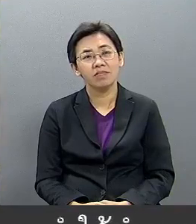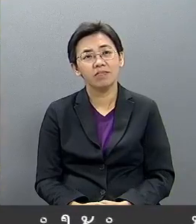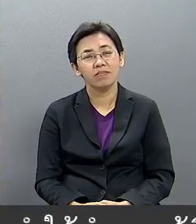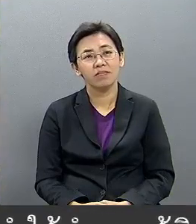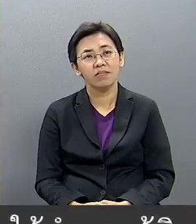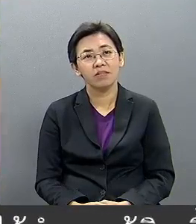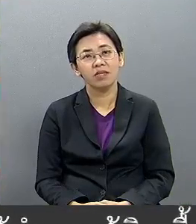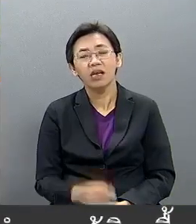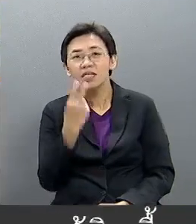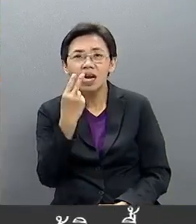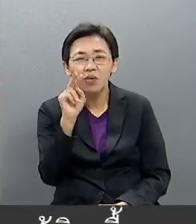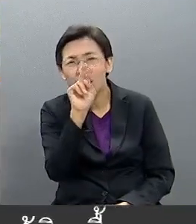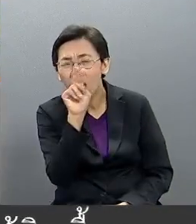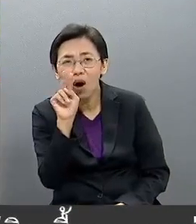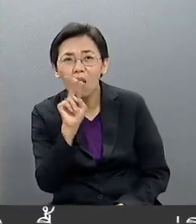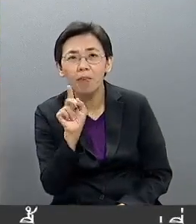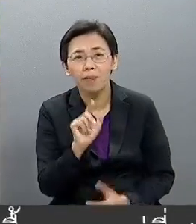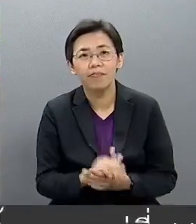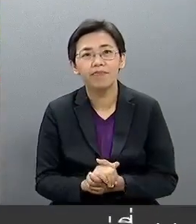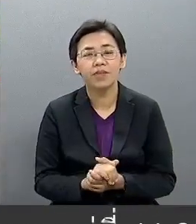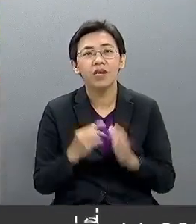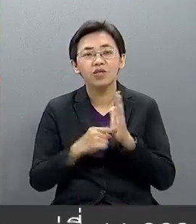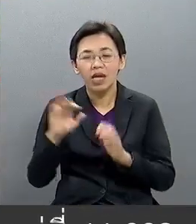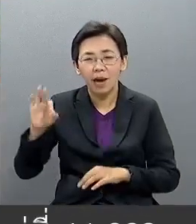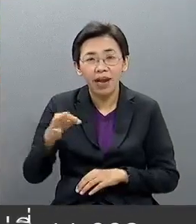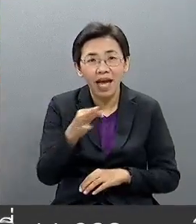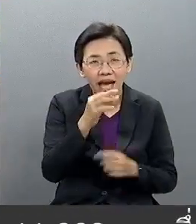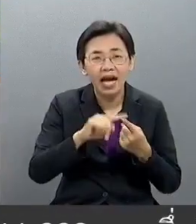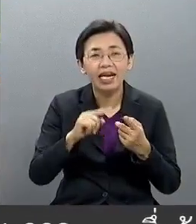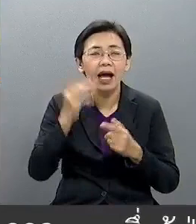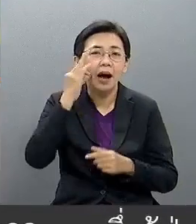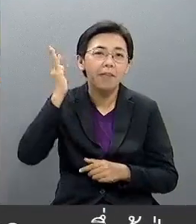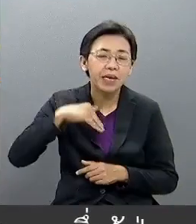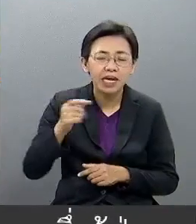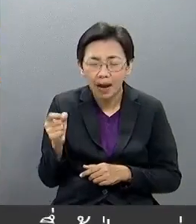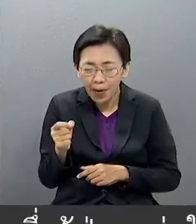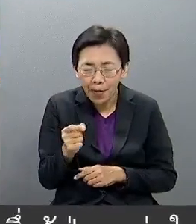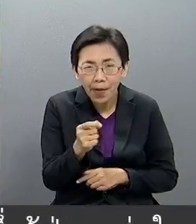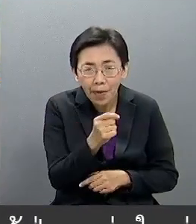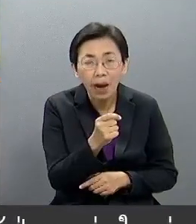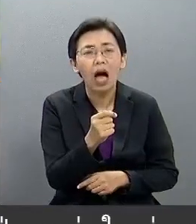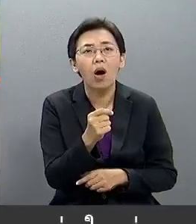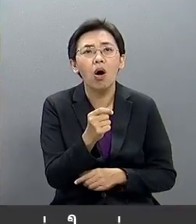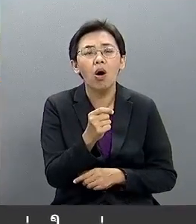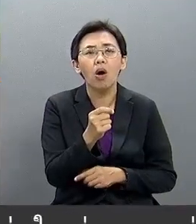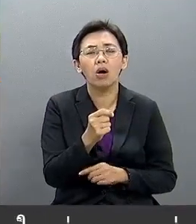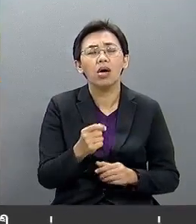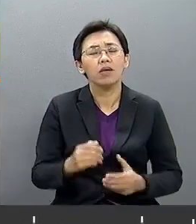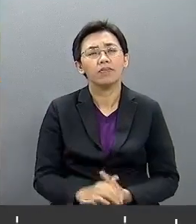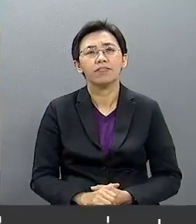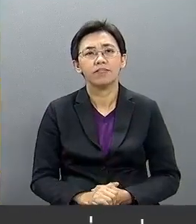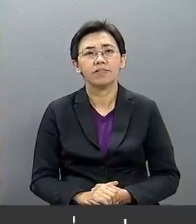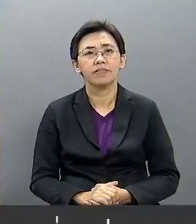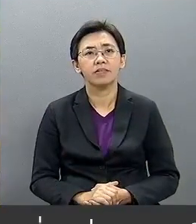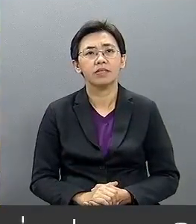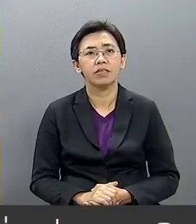อะไรเลยเพราะว่าอย่างเช่นพวกแมลงพวกผึ้งพวกมดตัวเล็กเนี่ยมันเป็นส่วนหนึ่งที่แบบคือผมไม่ได้เขียน